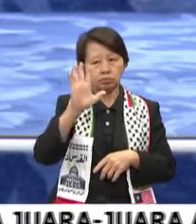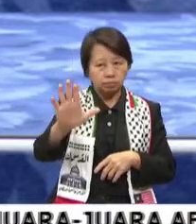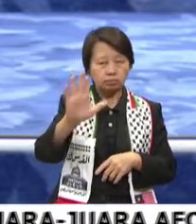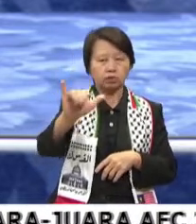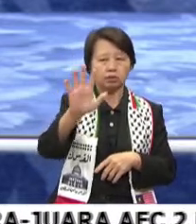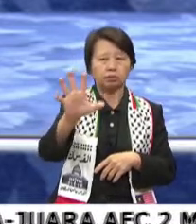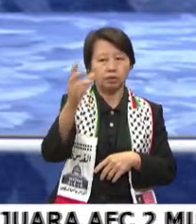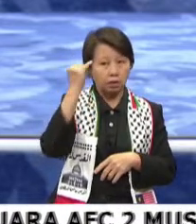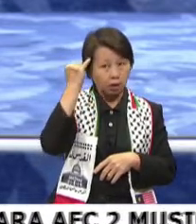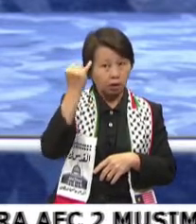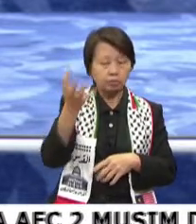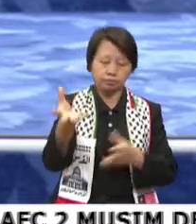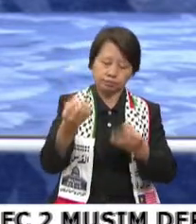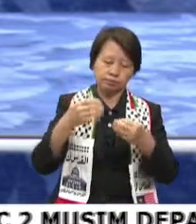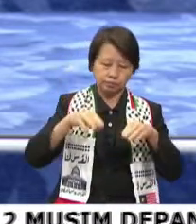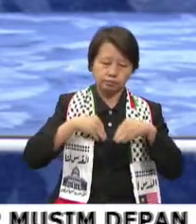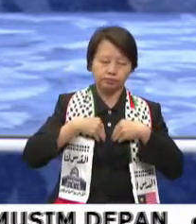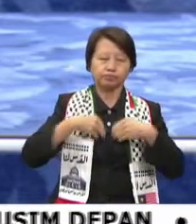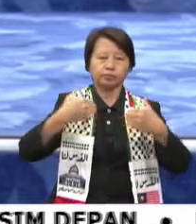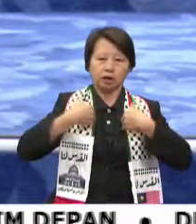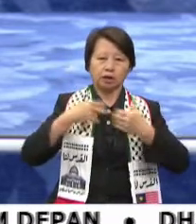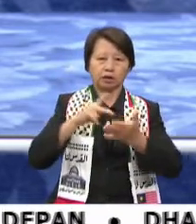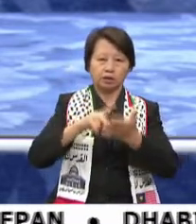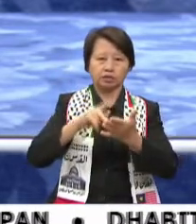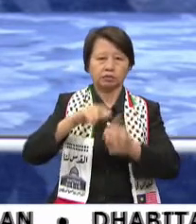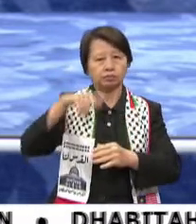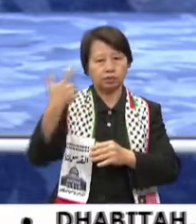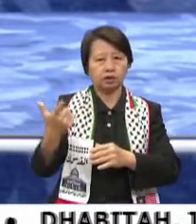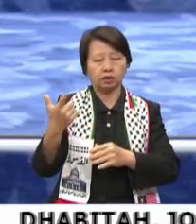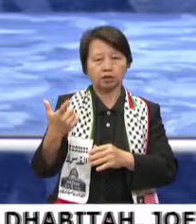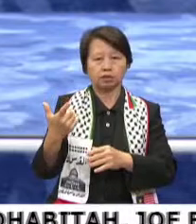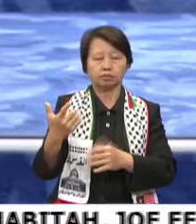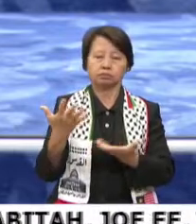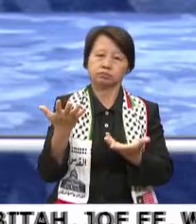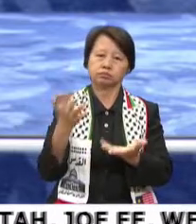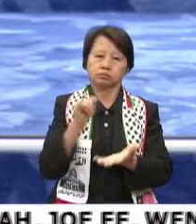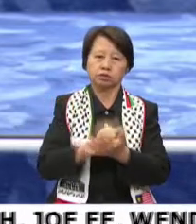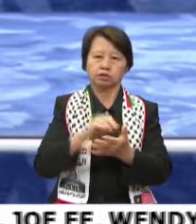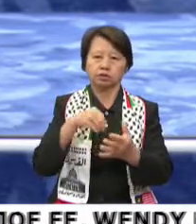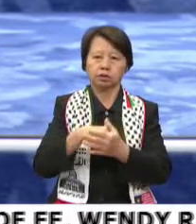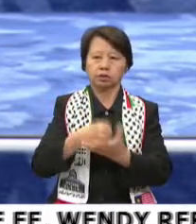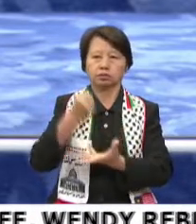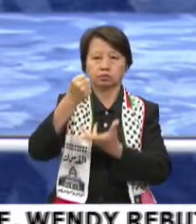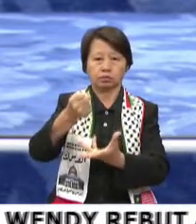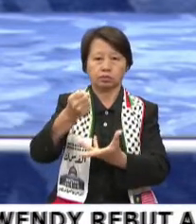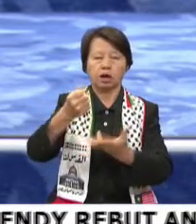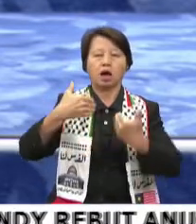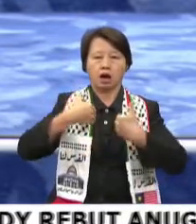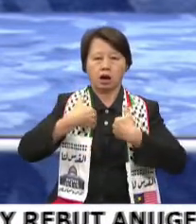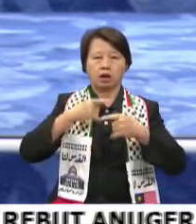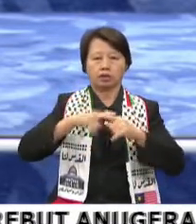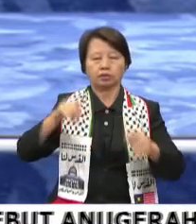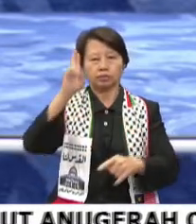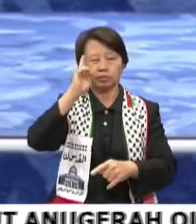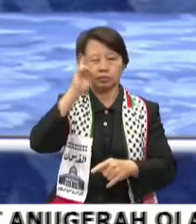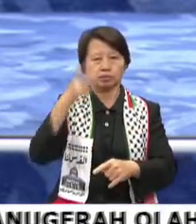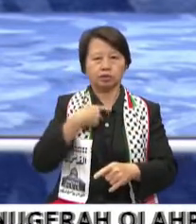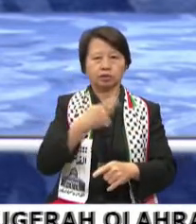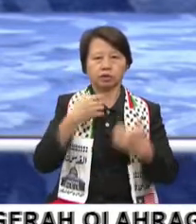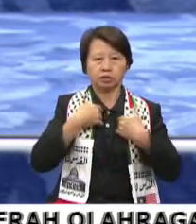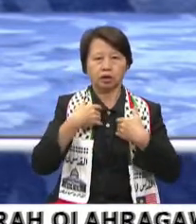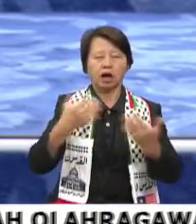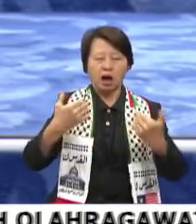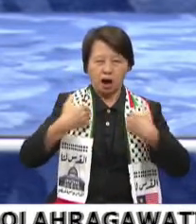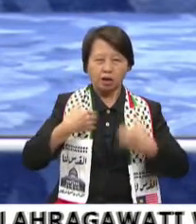berhormat bahawa ada kesan yang lain itu dalam peruntukan ada tapi sepertiana kita tahu ada juga